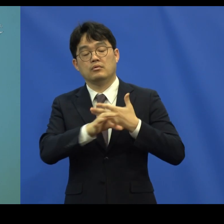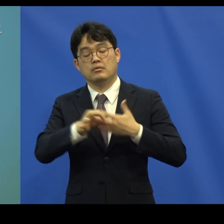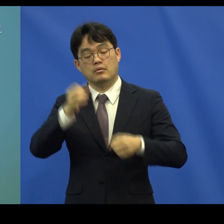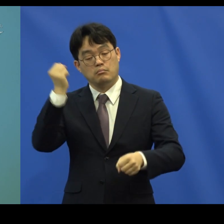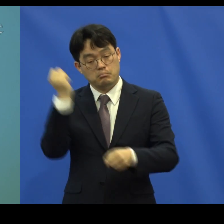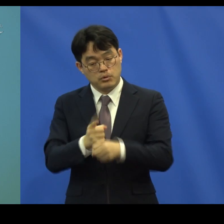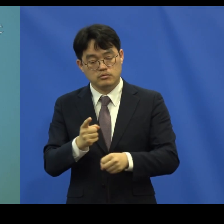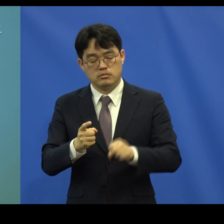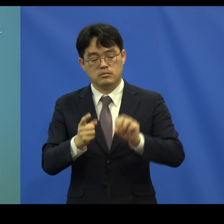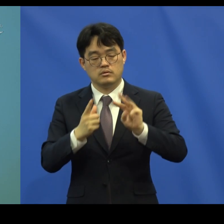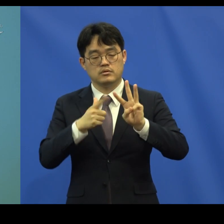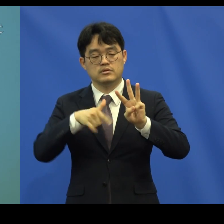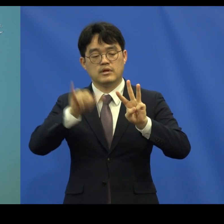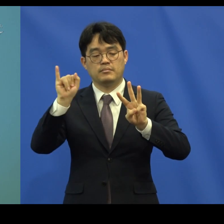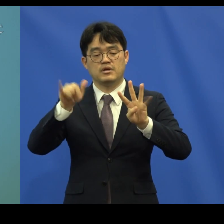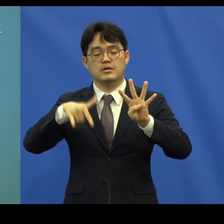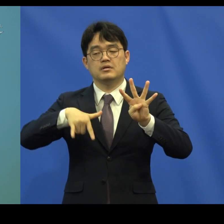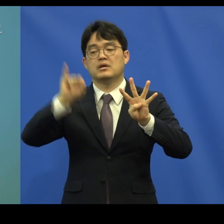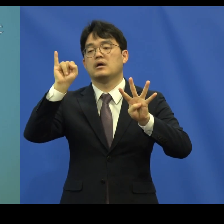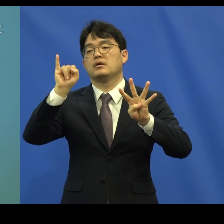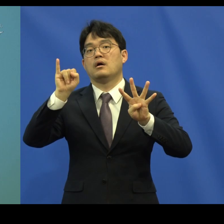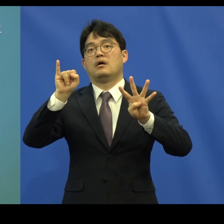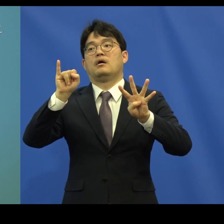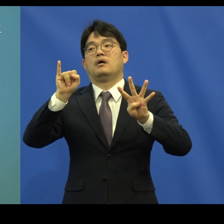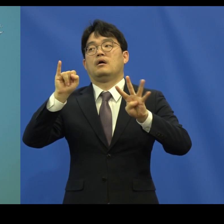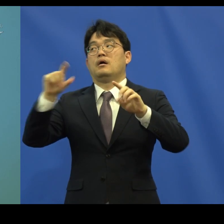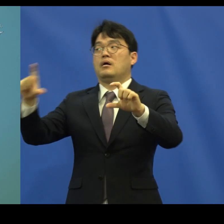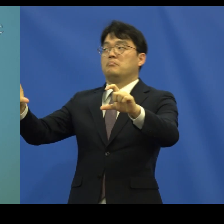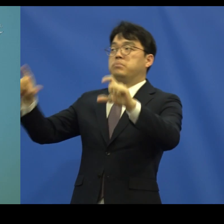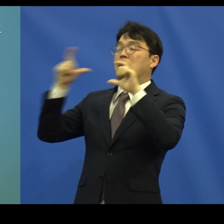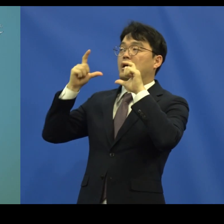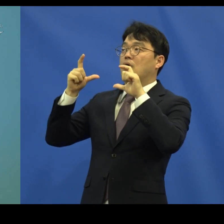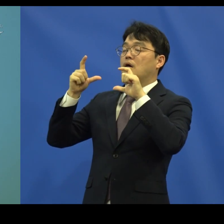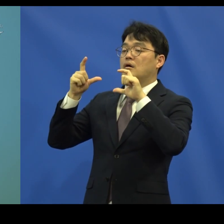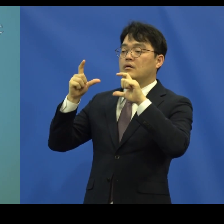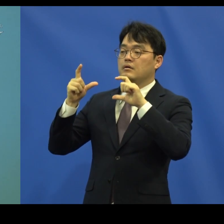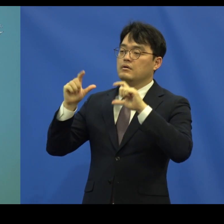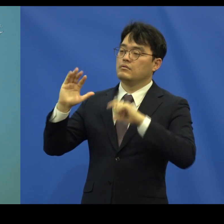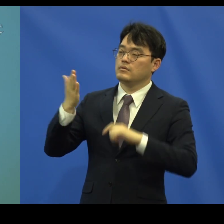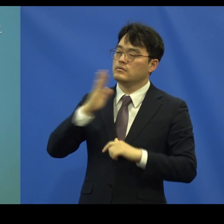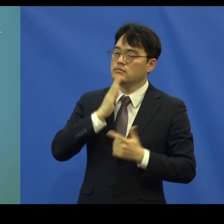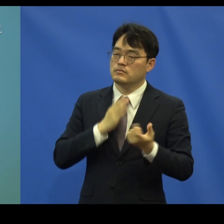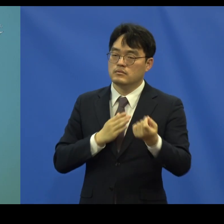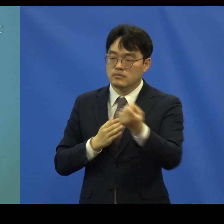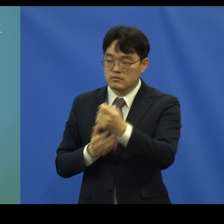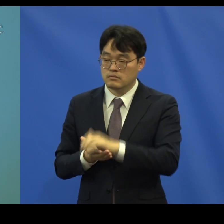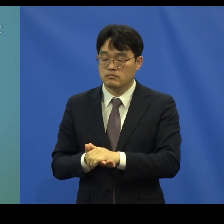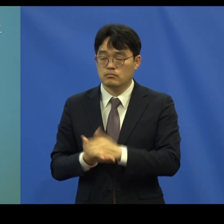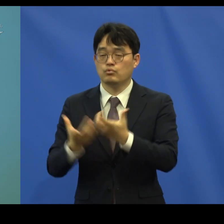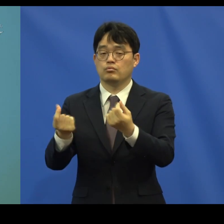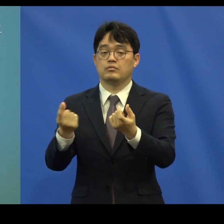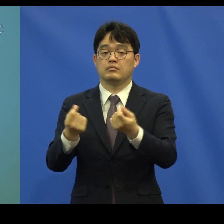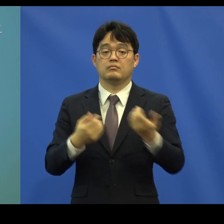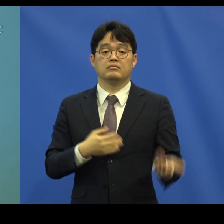받잖아요. 그러니까 지금 뭐 우리가 마찬가지 한 번, 두 번 뭐 예외를 빠지고 뭐 형식적으로 뭐